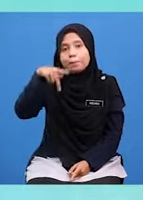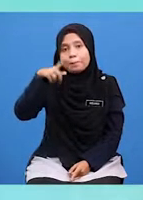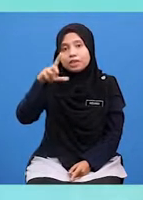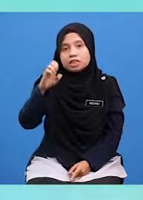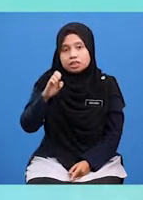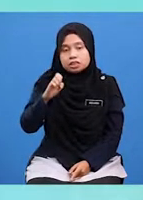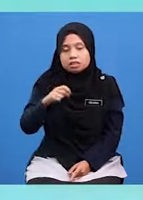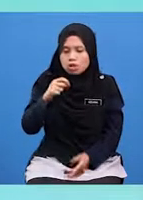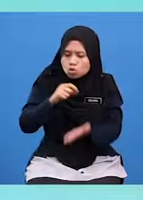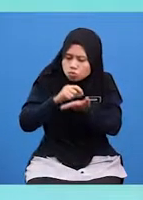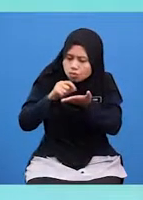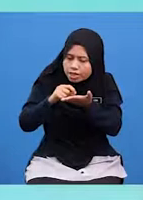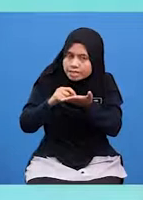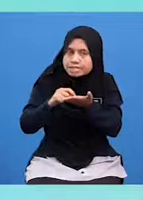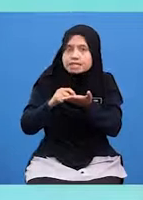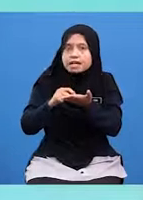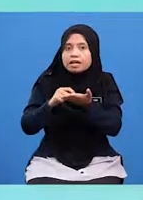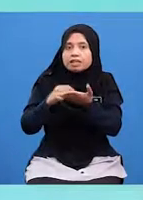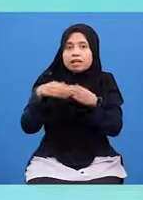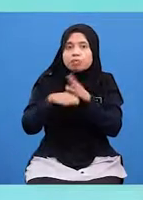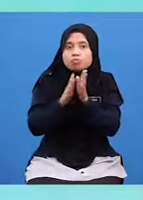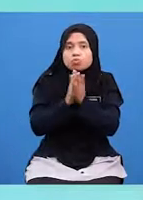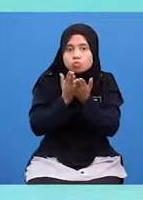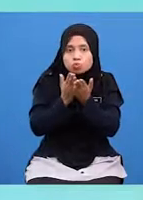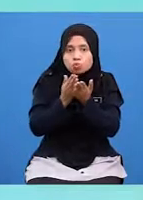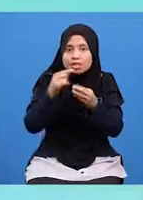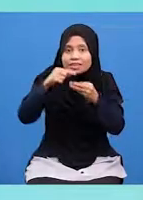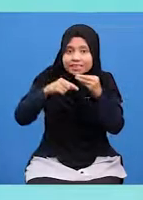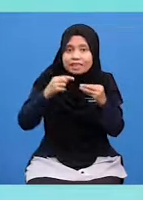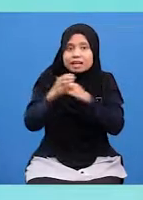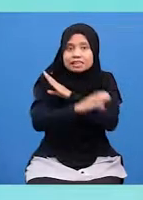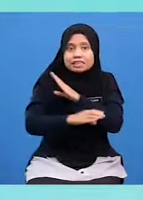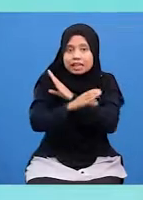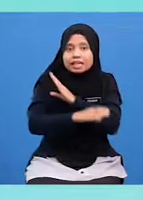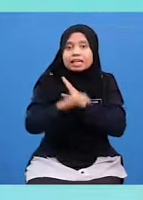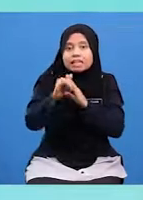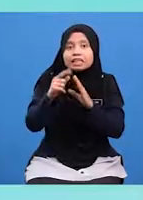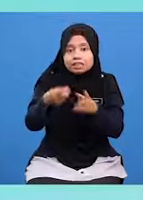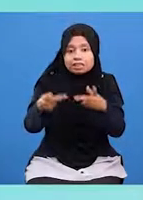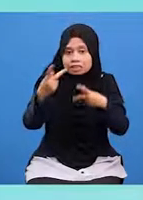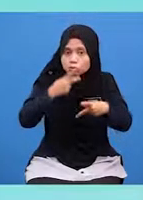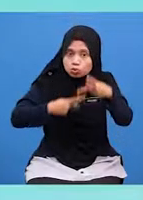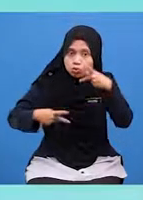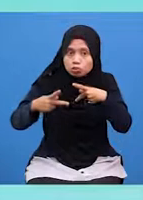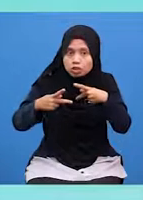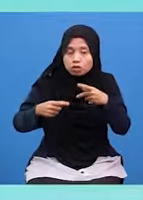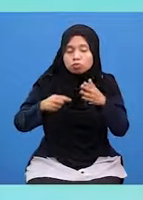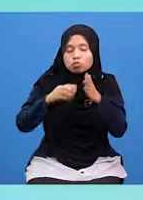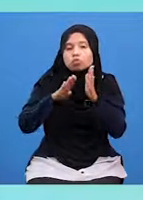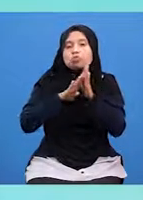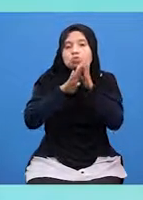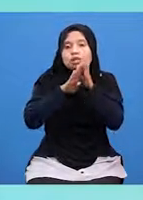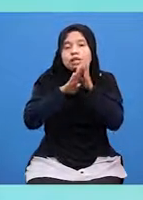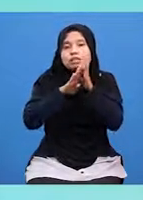Beliau menulis catatan geografi fizikal tentang negara-negara yang dikunjunginya dengan membuktikan bahawa